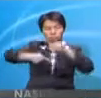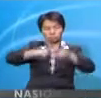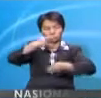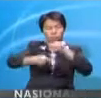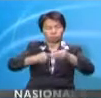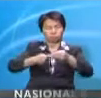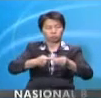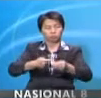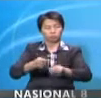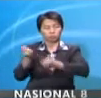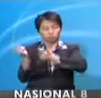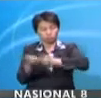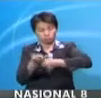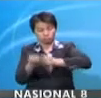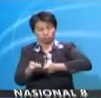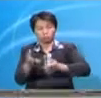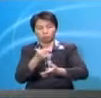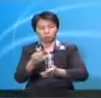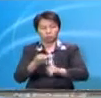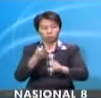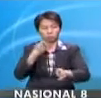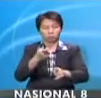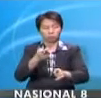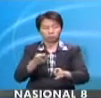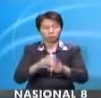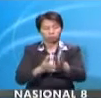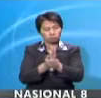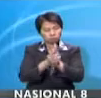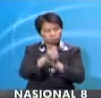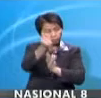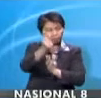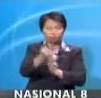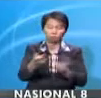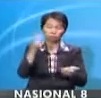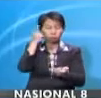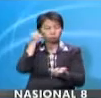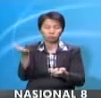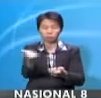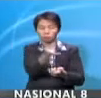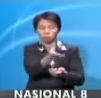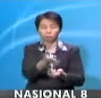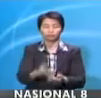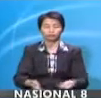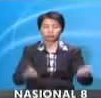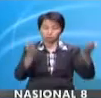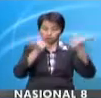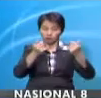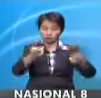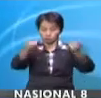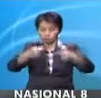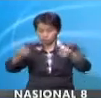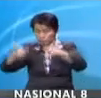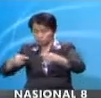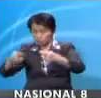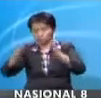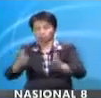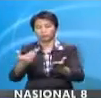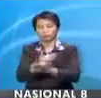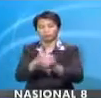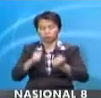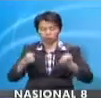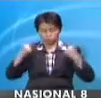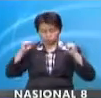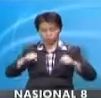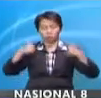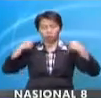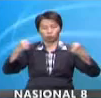segi sukan hoki dan dari segi pentadbirannya. Diharap kehadiran muka baru ini dapat memantapkan